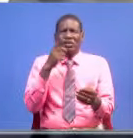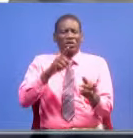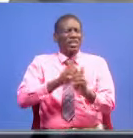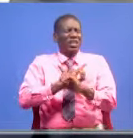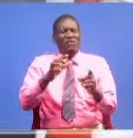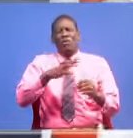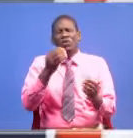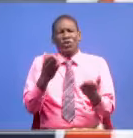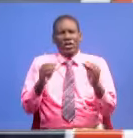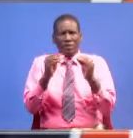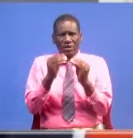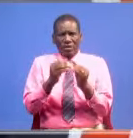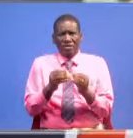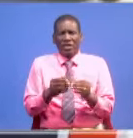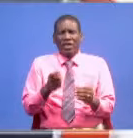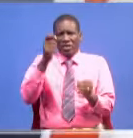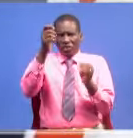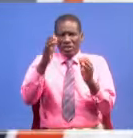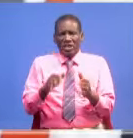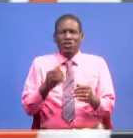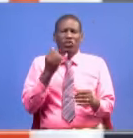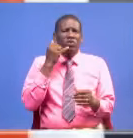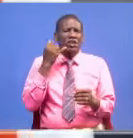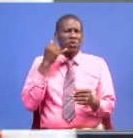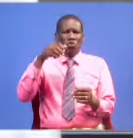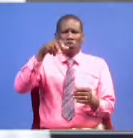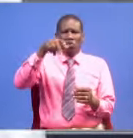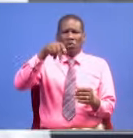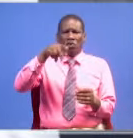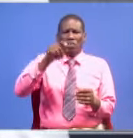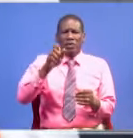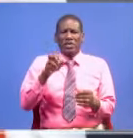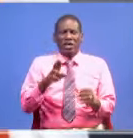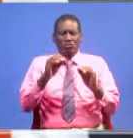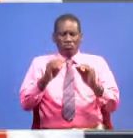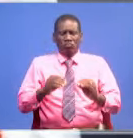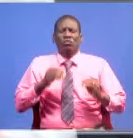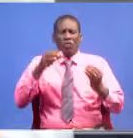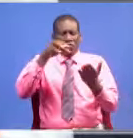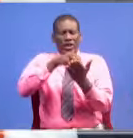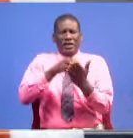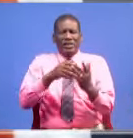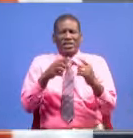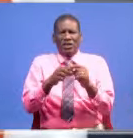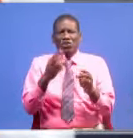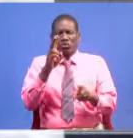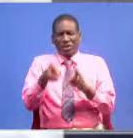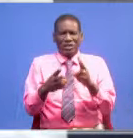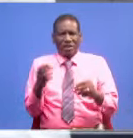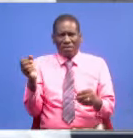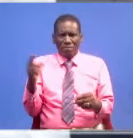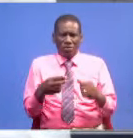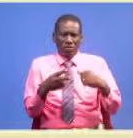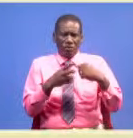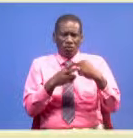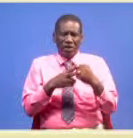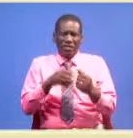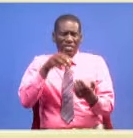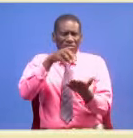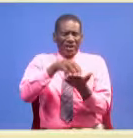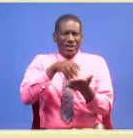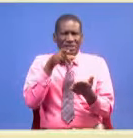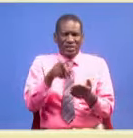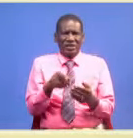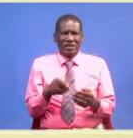mkutano wowote. Hakimu mkuu wa Nakuru Peter Ndege aliahirisha kesi hiyo hadi 22 mwezi Julai. Kesi hii